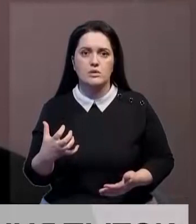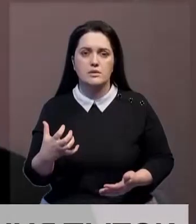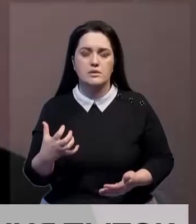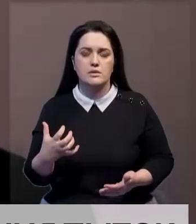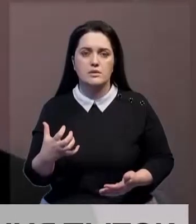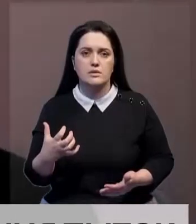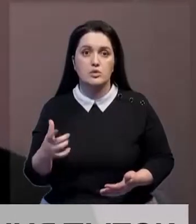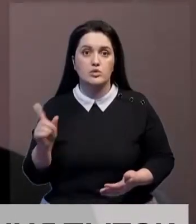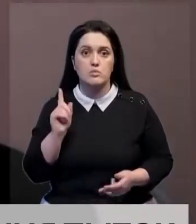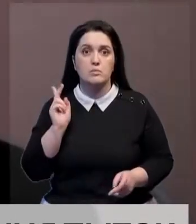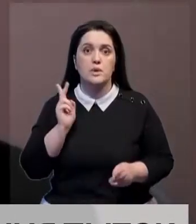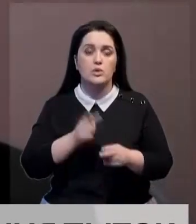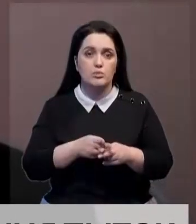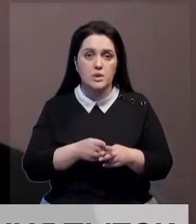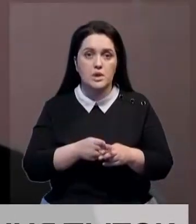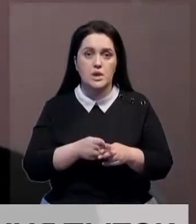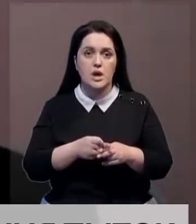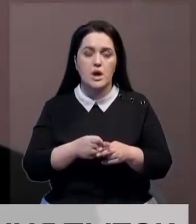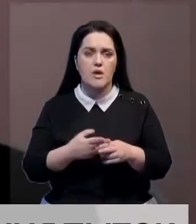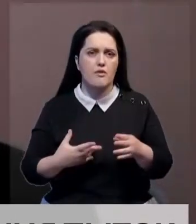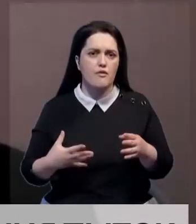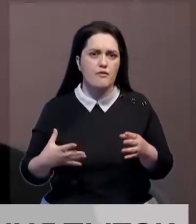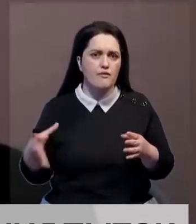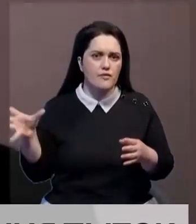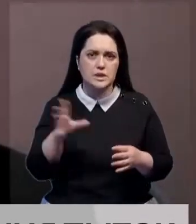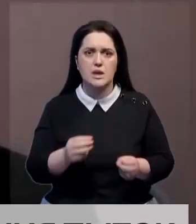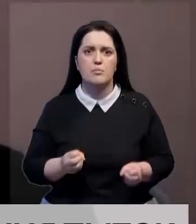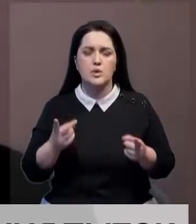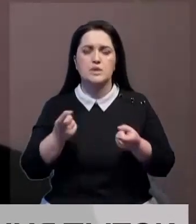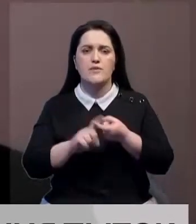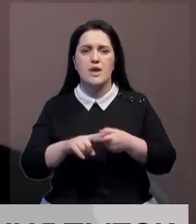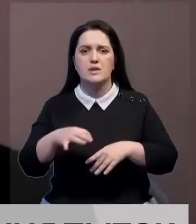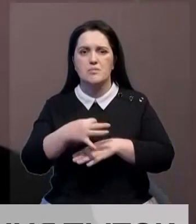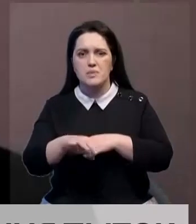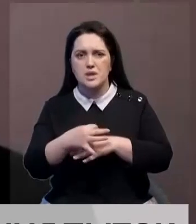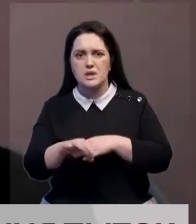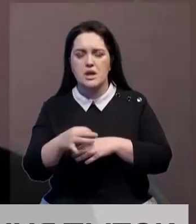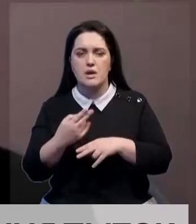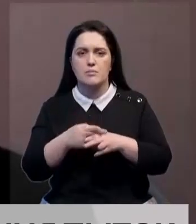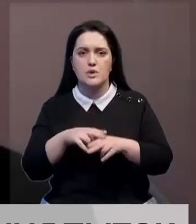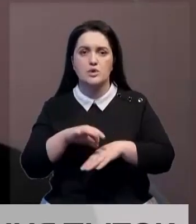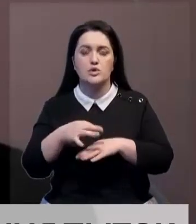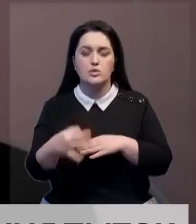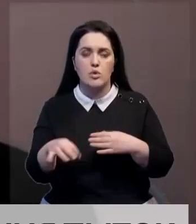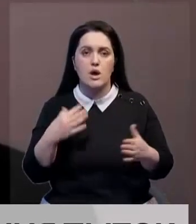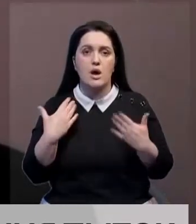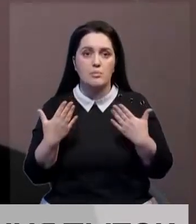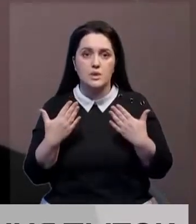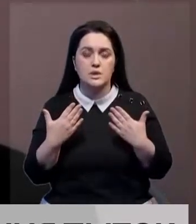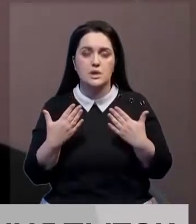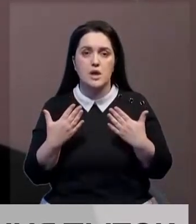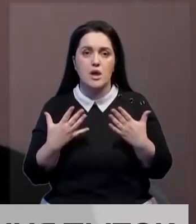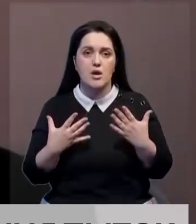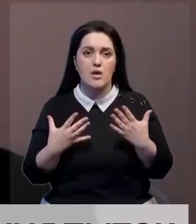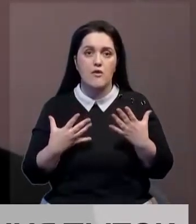чтобы предупредить все преступления, связанные с пытками, незаконным, жестокого обращения всеми